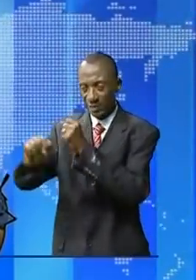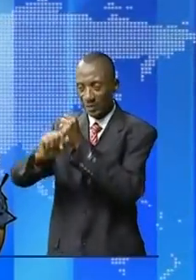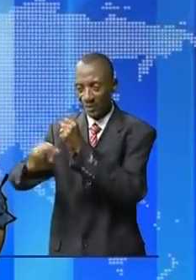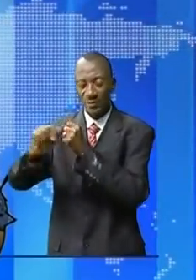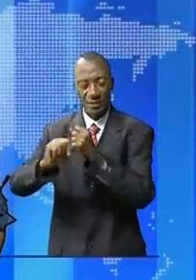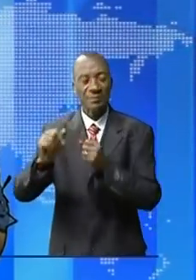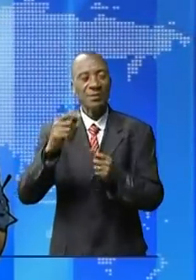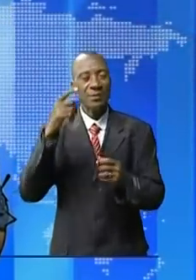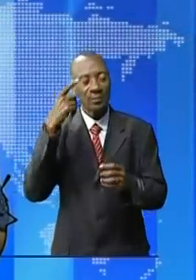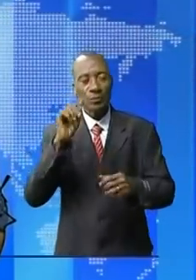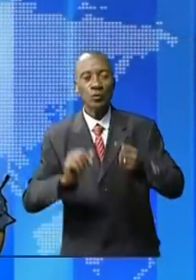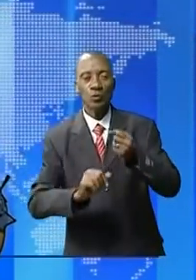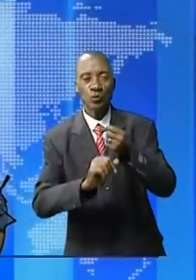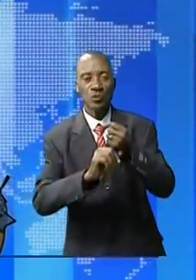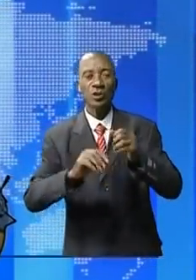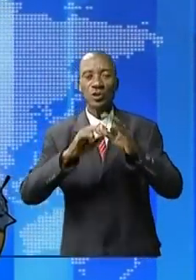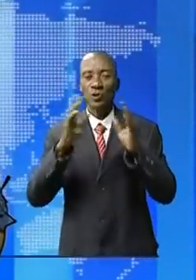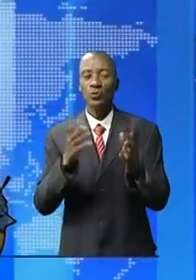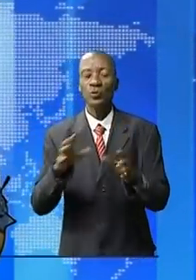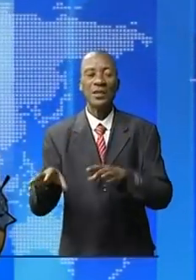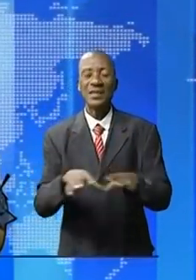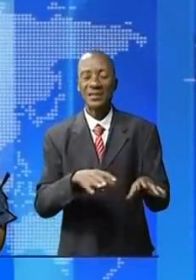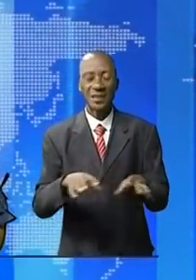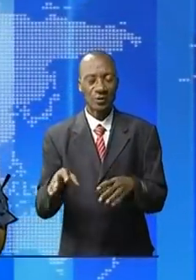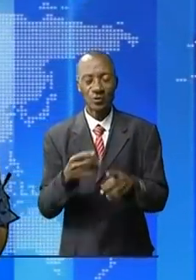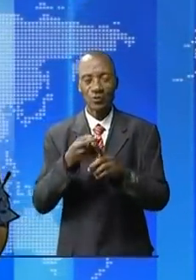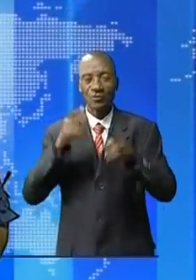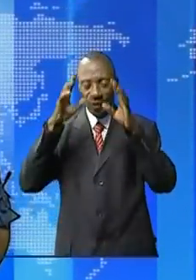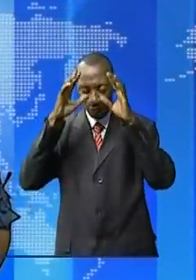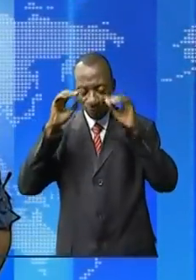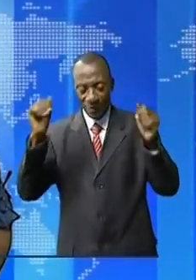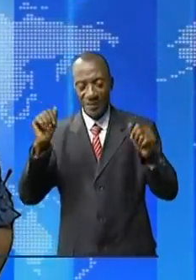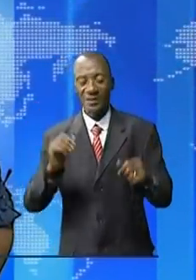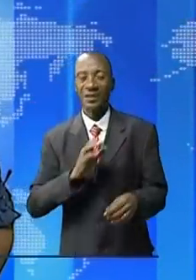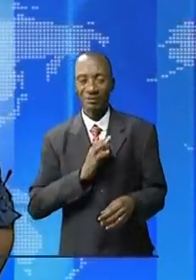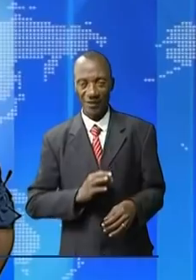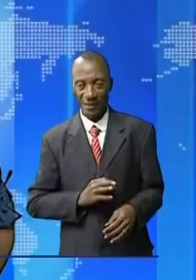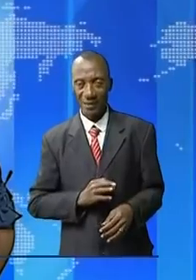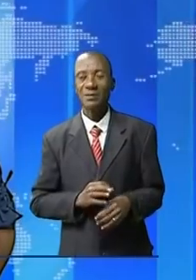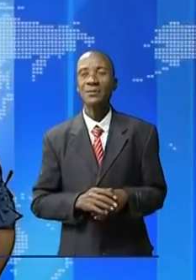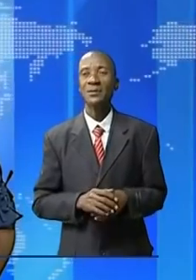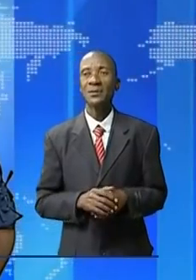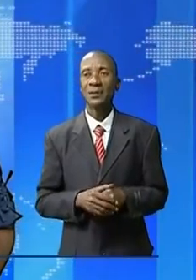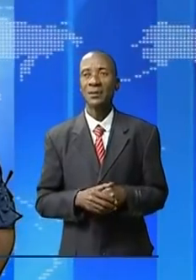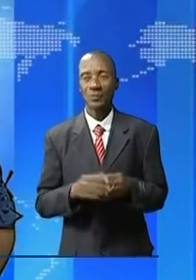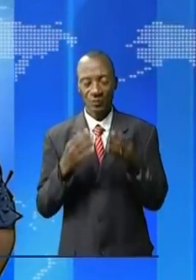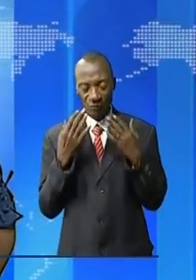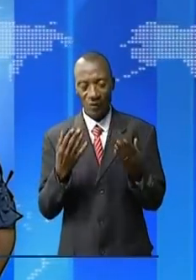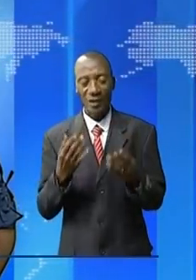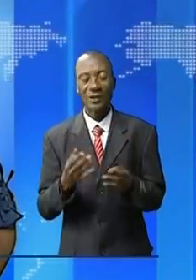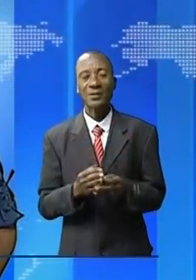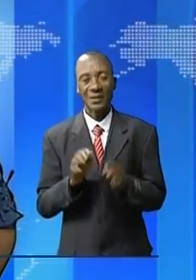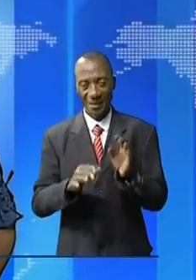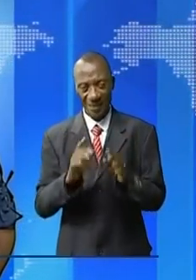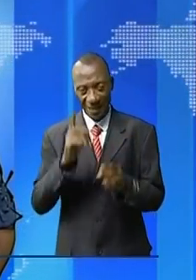Pandaka, qui est également ministre de la Recherche scientifique, a responsabilisé le secrétaire général adjoint de son parti